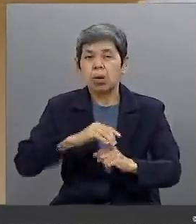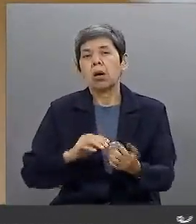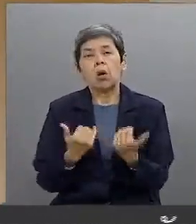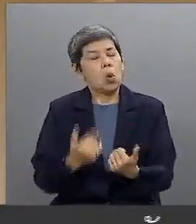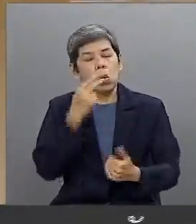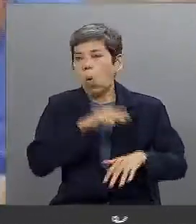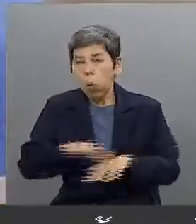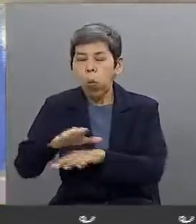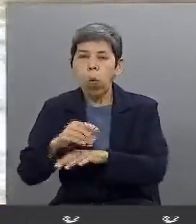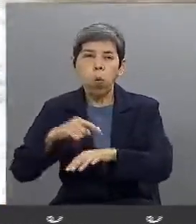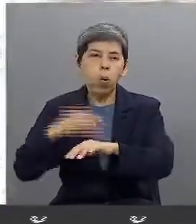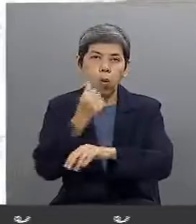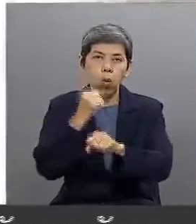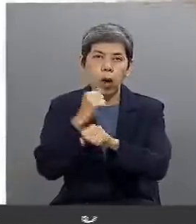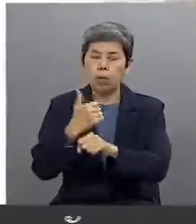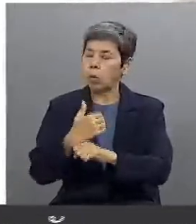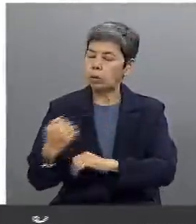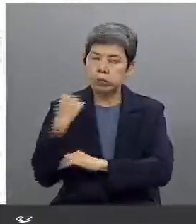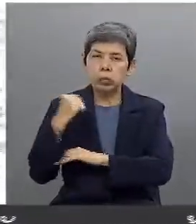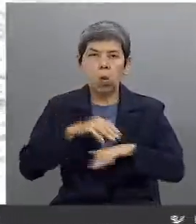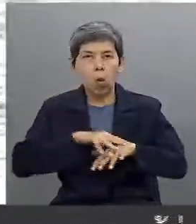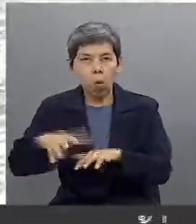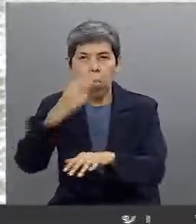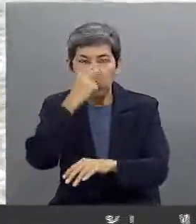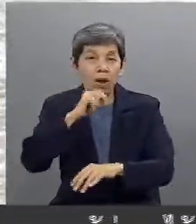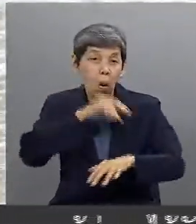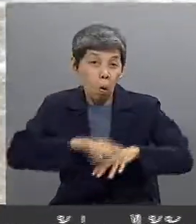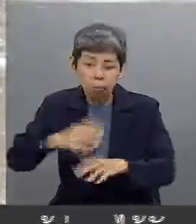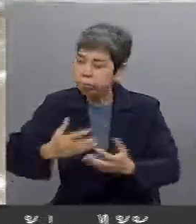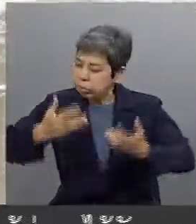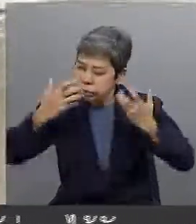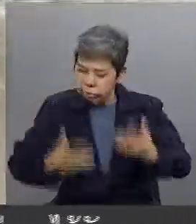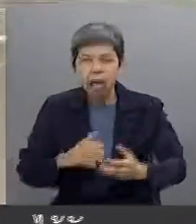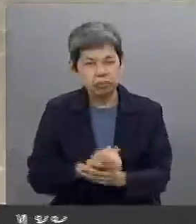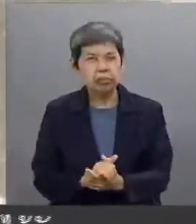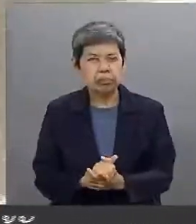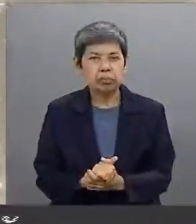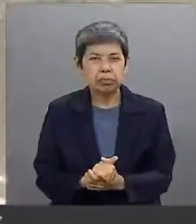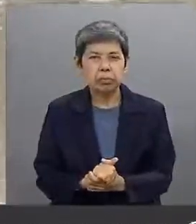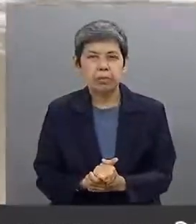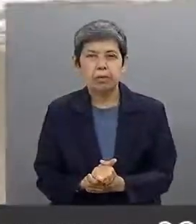ปีและรุนแรงมากขึ้นดูแล้วน้ำท่วมหนักที่สุดในรอบ20ปีค่ะ